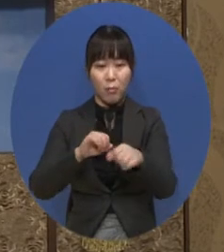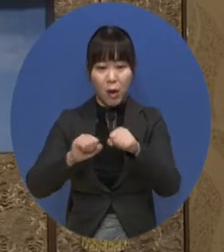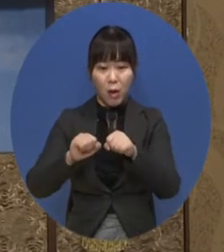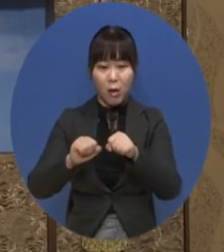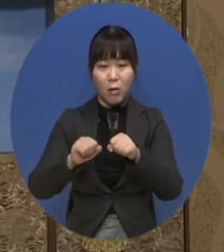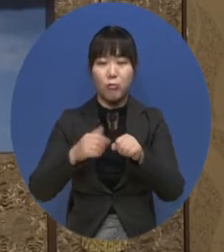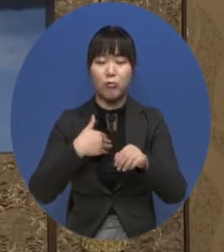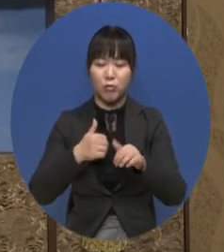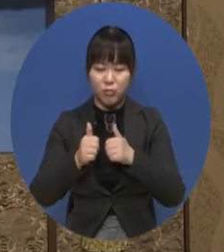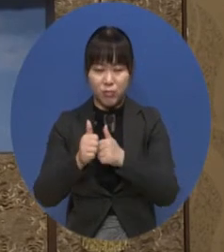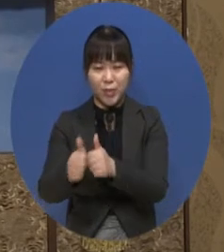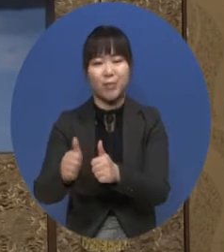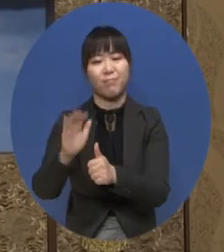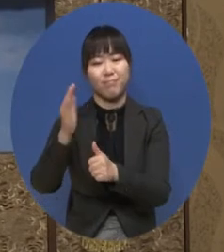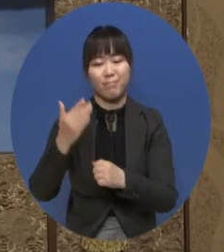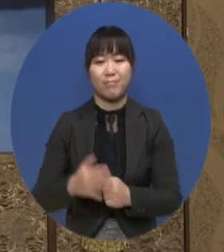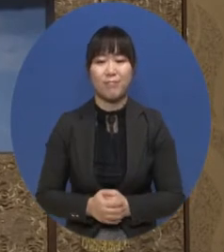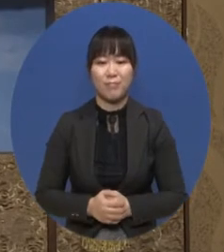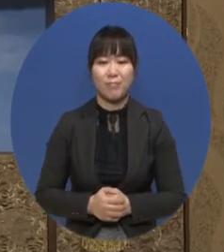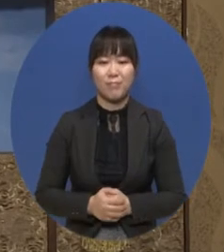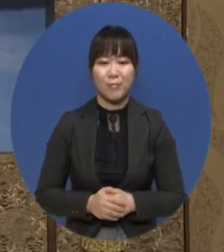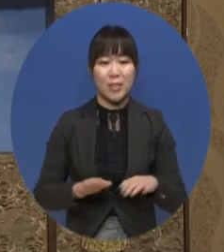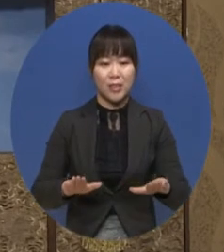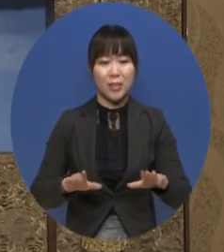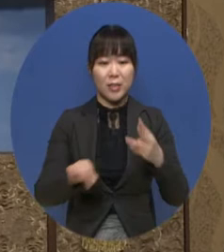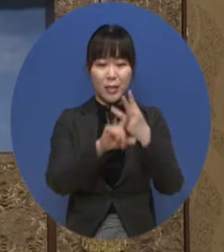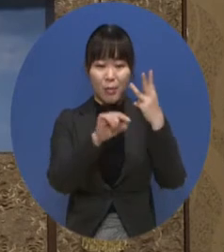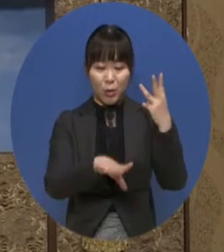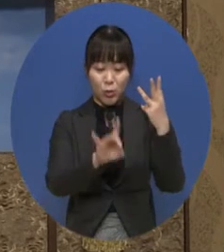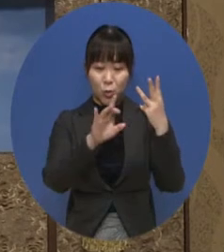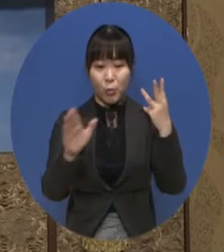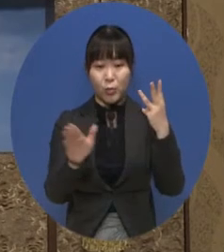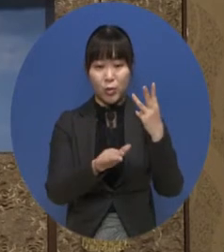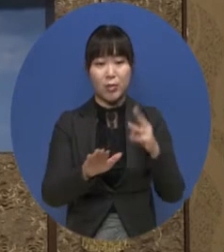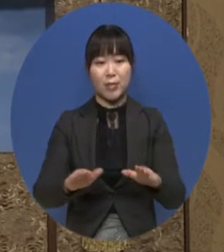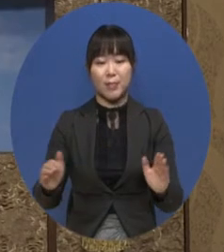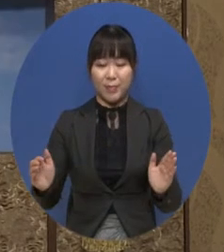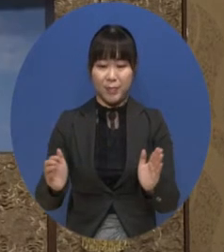발맞춰 갈 수밖에 없더라고요. 그래서 지금 3월 초부터 네.